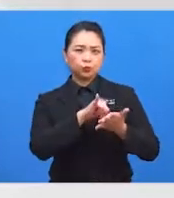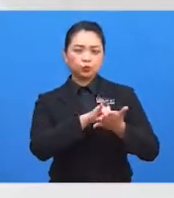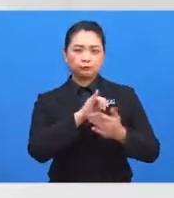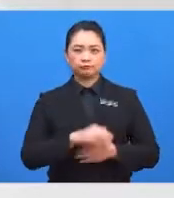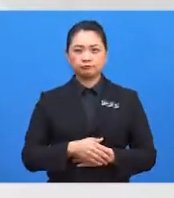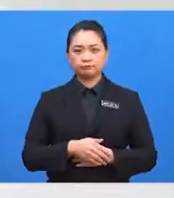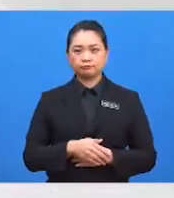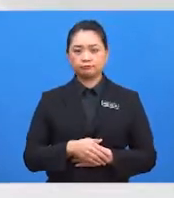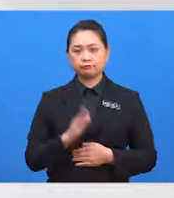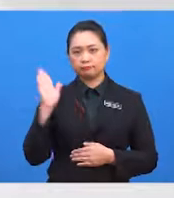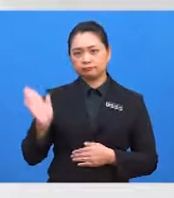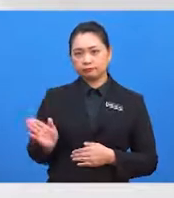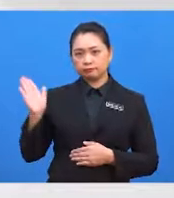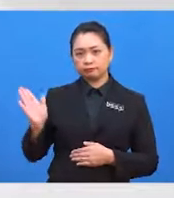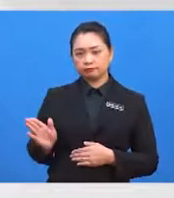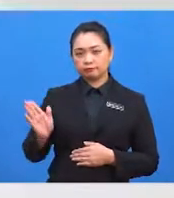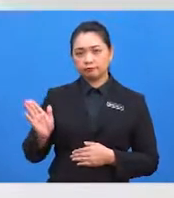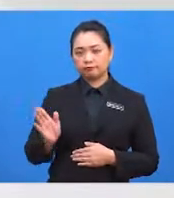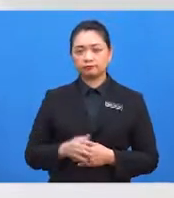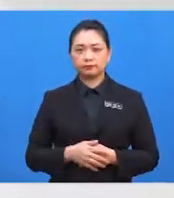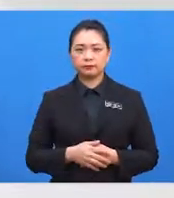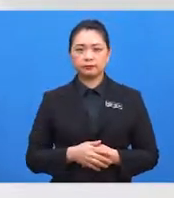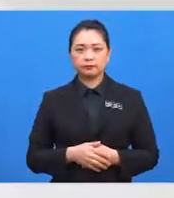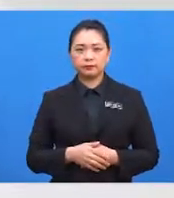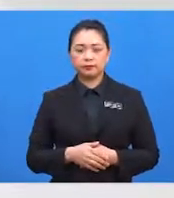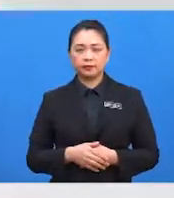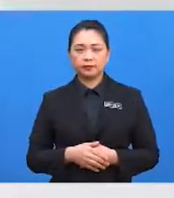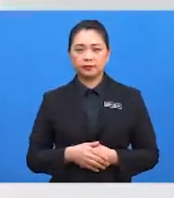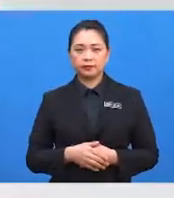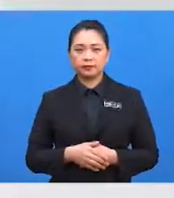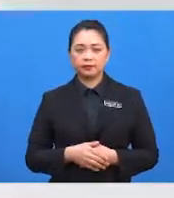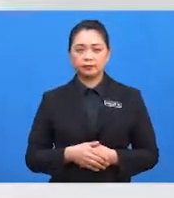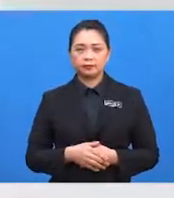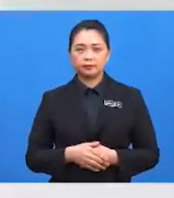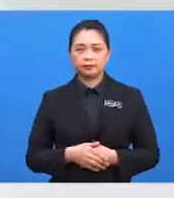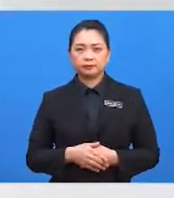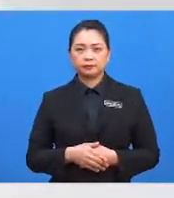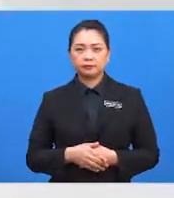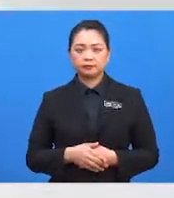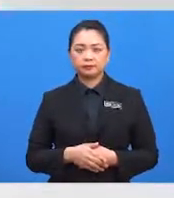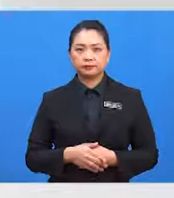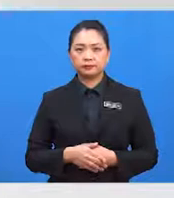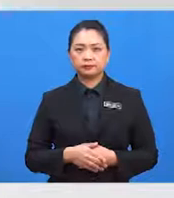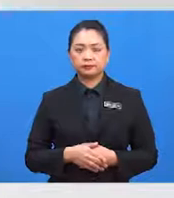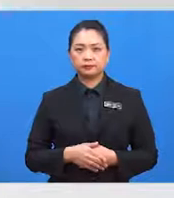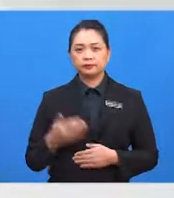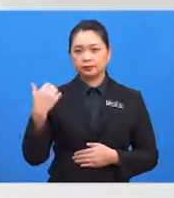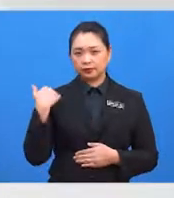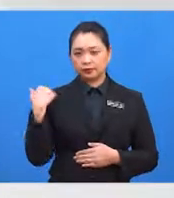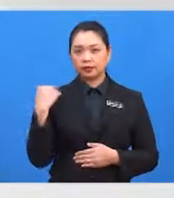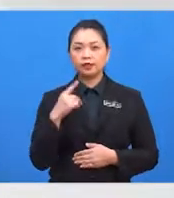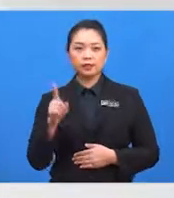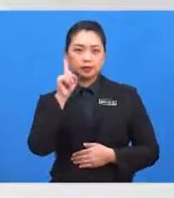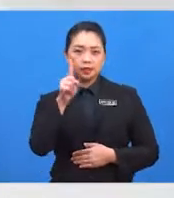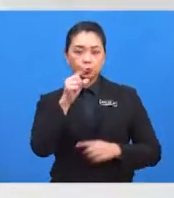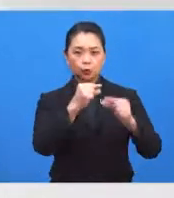mark. Crop mark ataupun dikenali juga sebagai trademark. Ia merupakan satu garisan